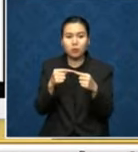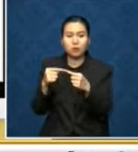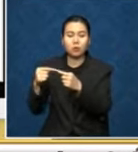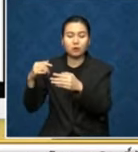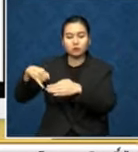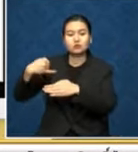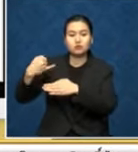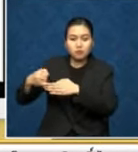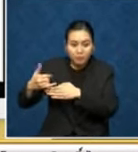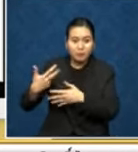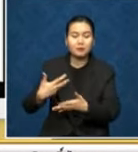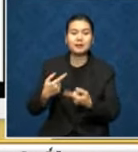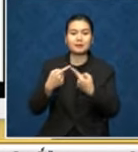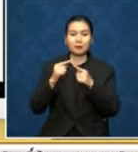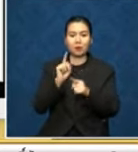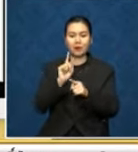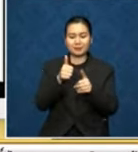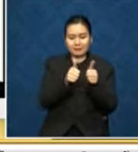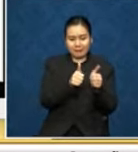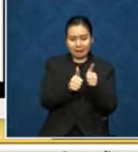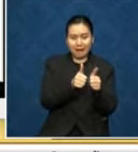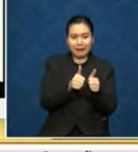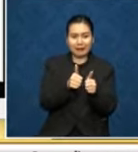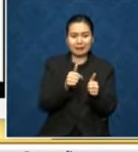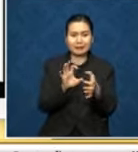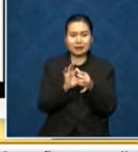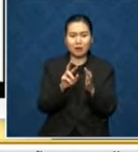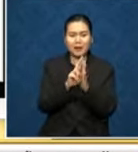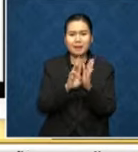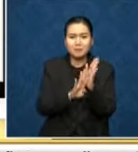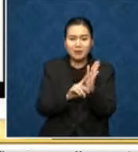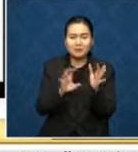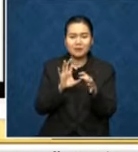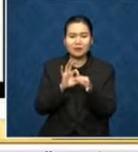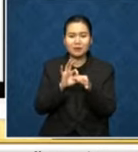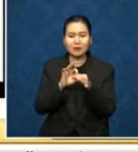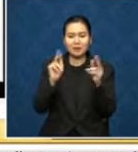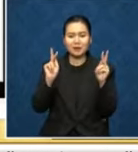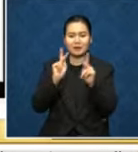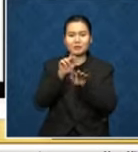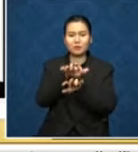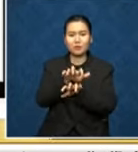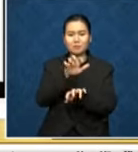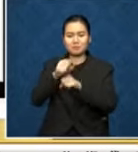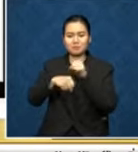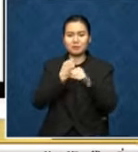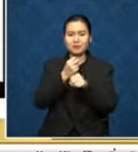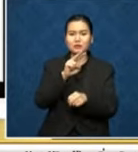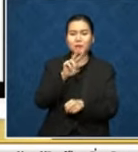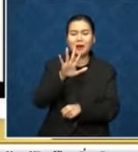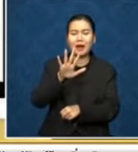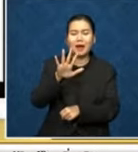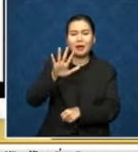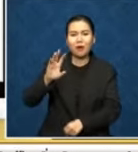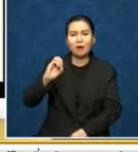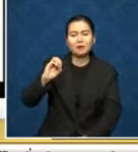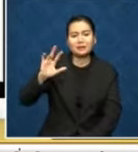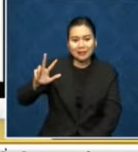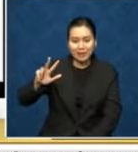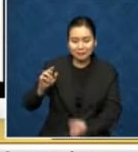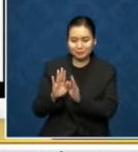งขันแต่การแข่งขันนั้นขัดกับระเบียบของกระทรวงมหาดไทยป ีพ.ศ.2503ฉบับ